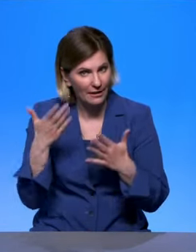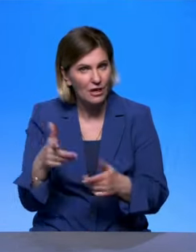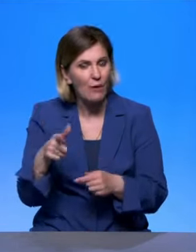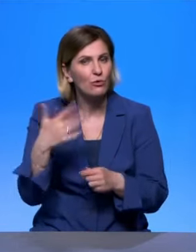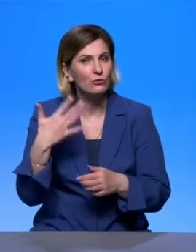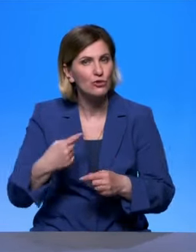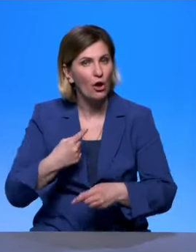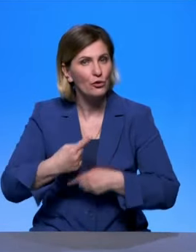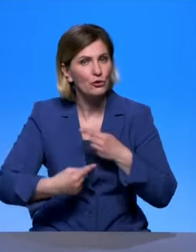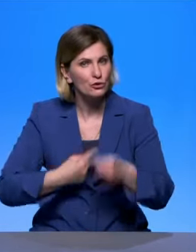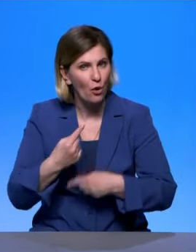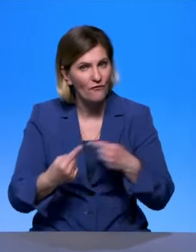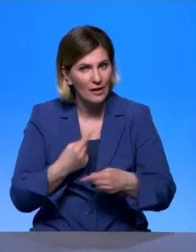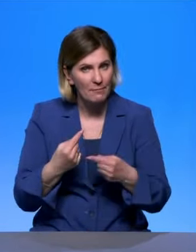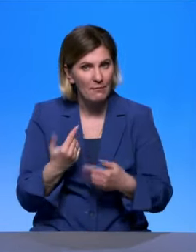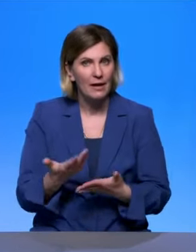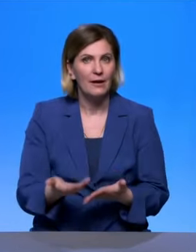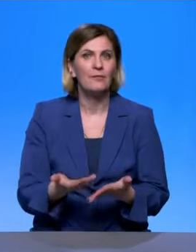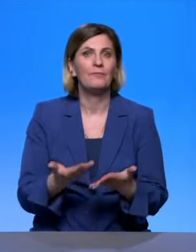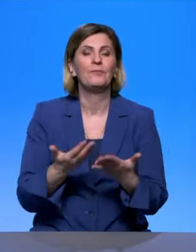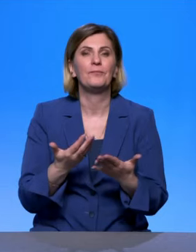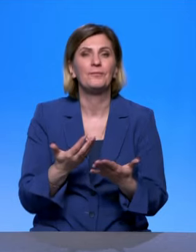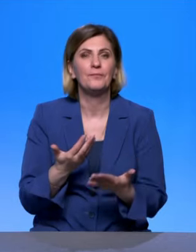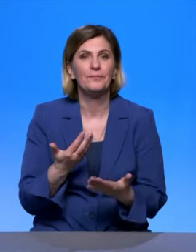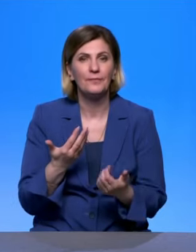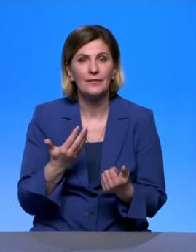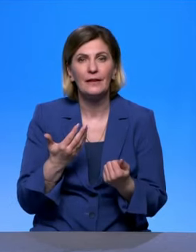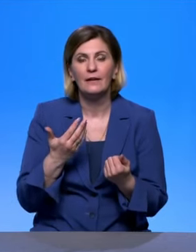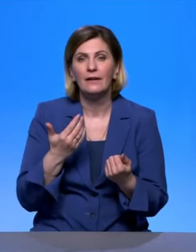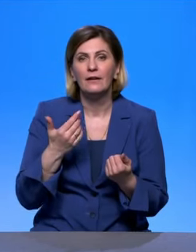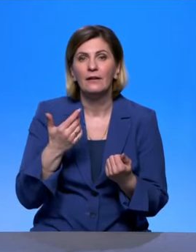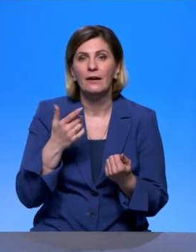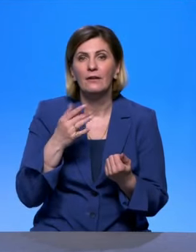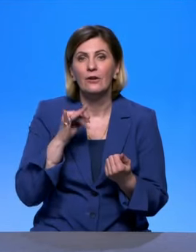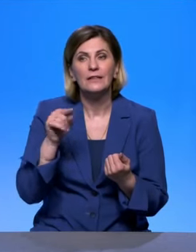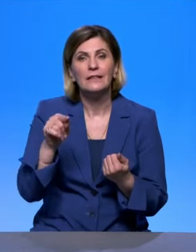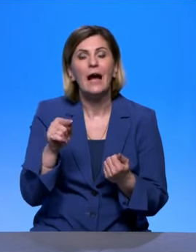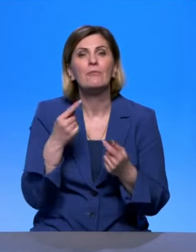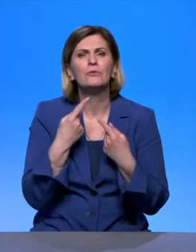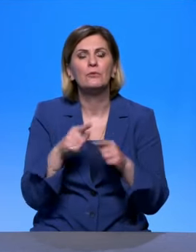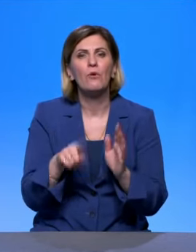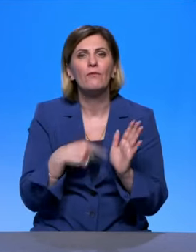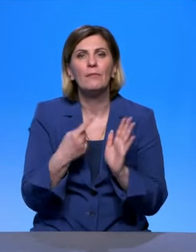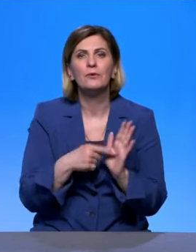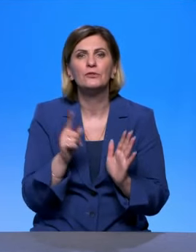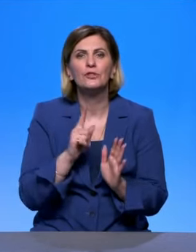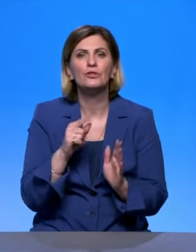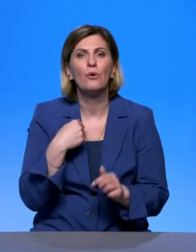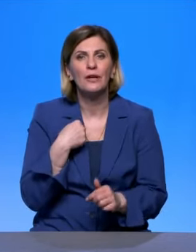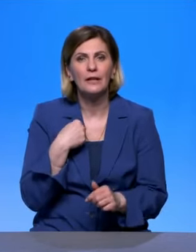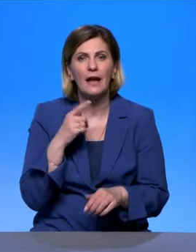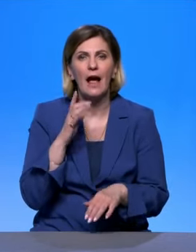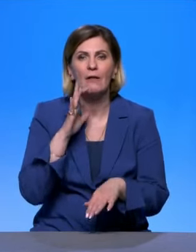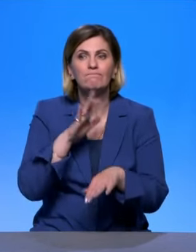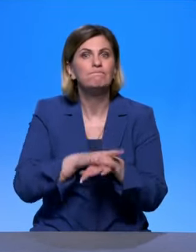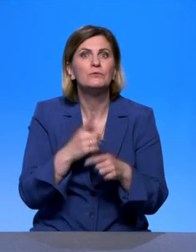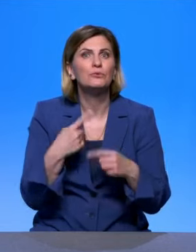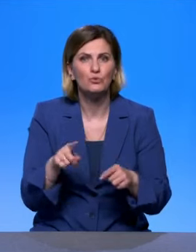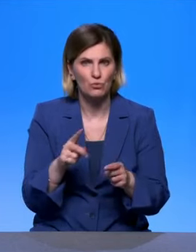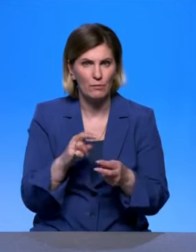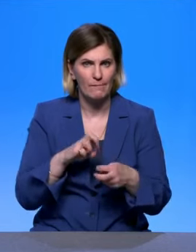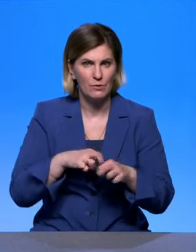вот по математике, по другим задачам, все. Другой вопрос, что я столкнулся с другой проблемой. Так.